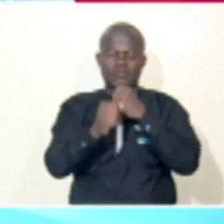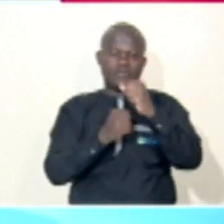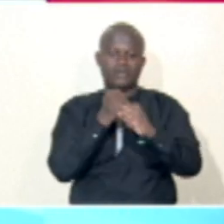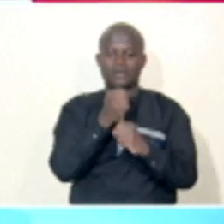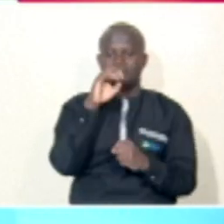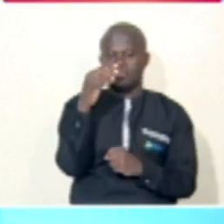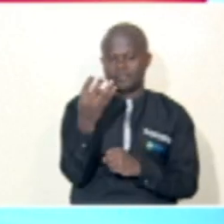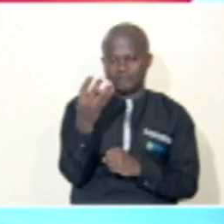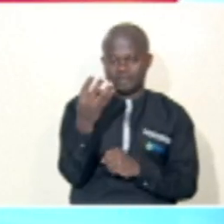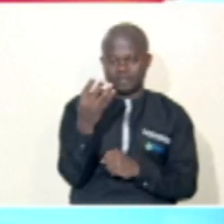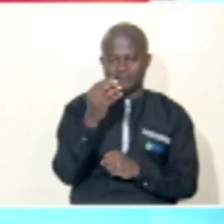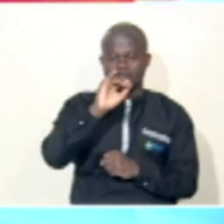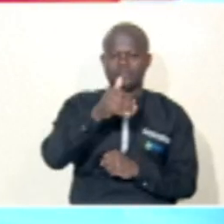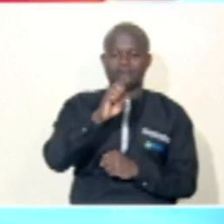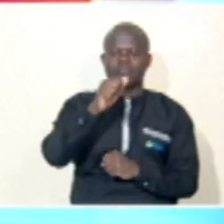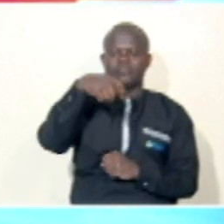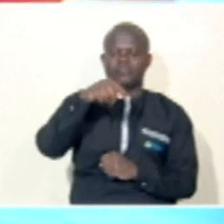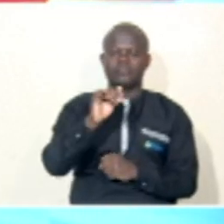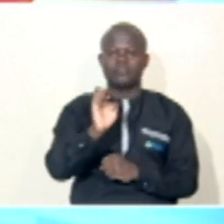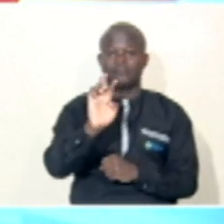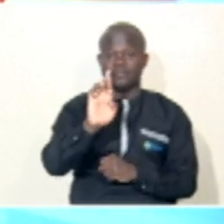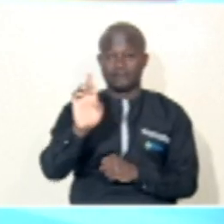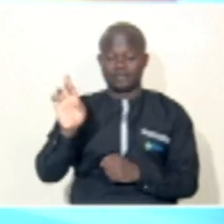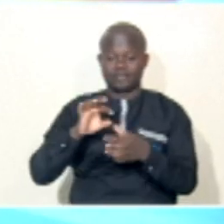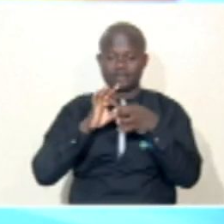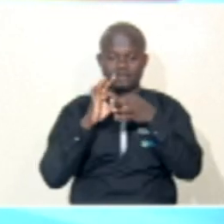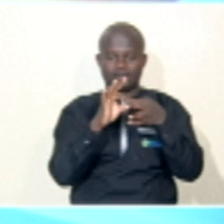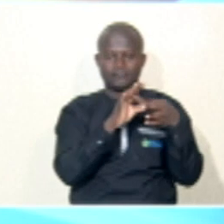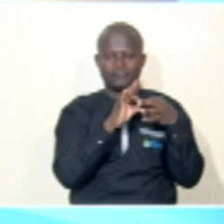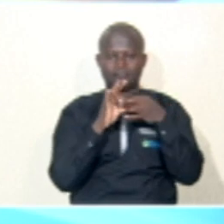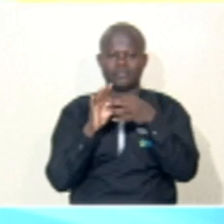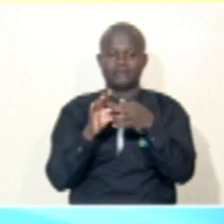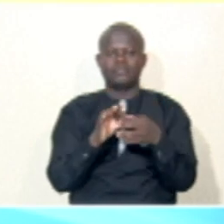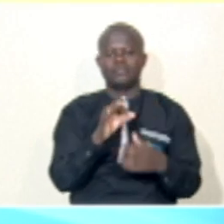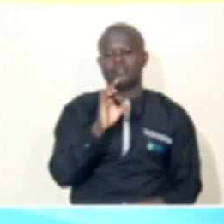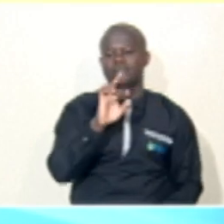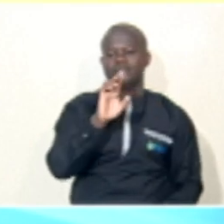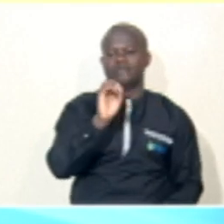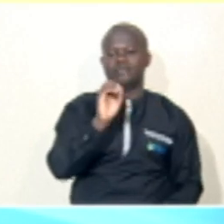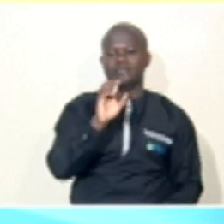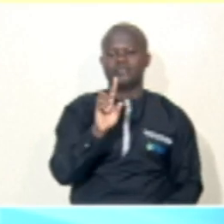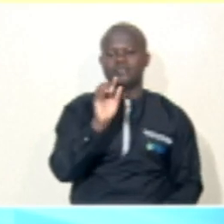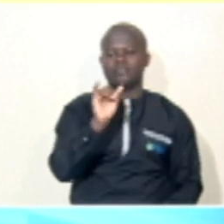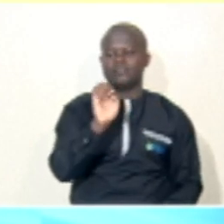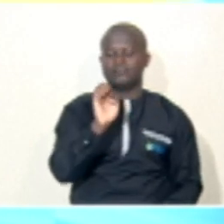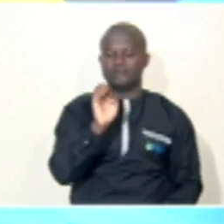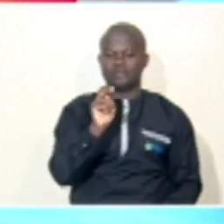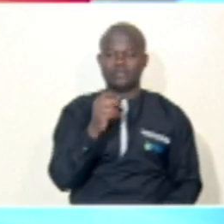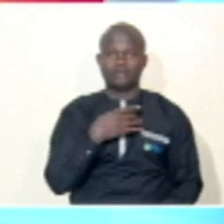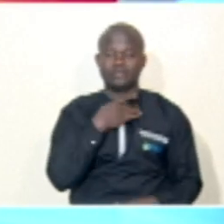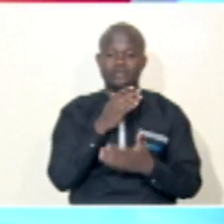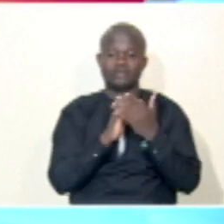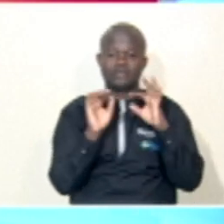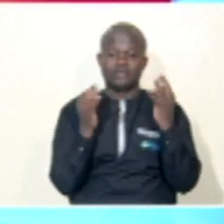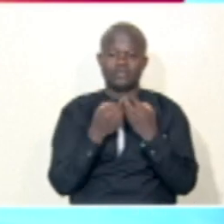4 mugenzi wacu Jean-Pierre Ndagijimana yafatanyije na Murwanashyaka Florier bakaba basuye imiryango imwe ituye